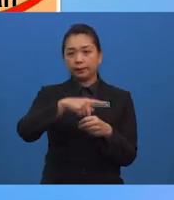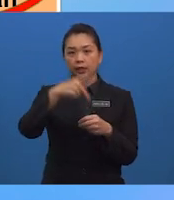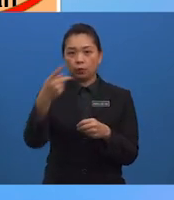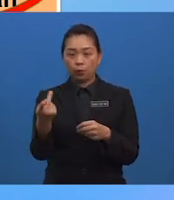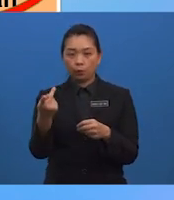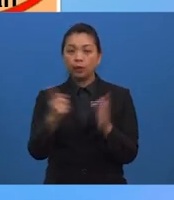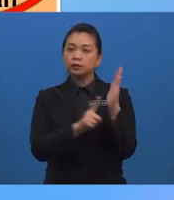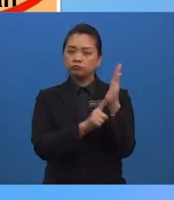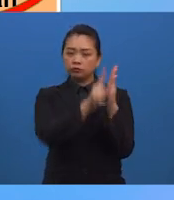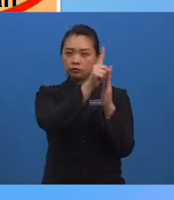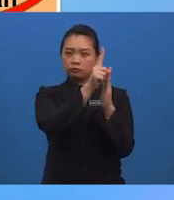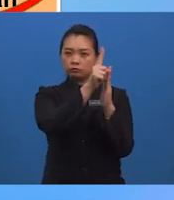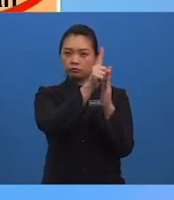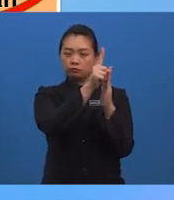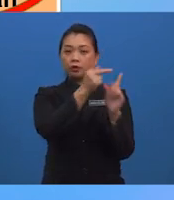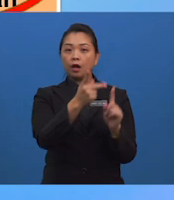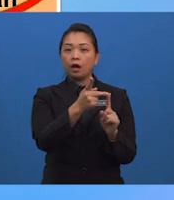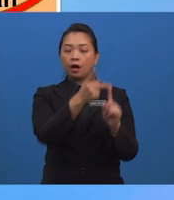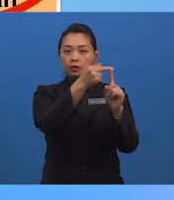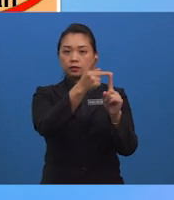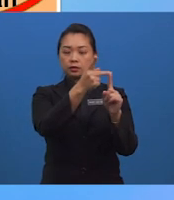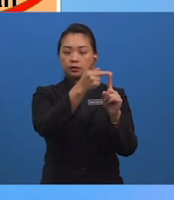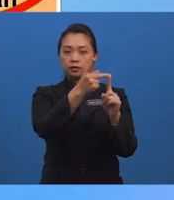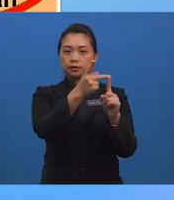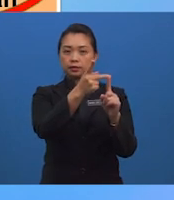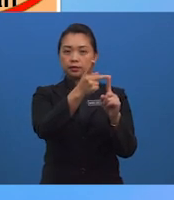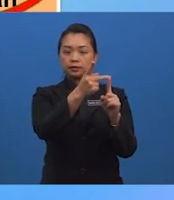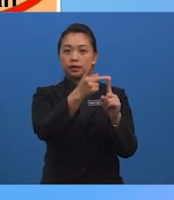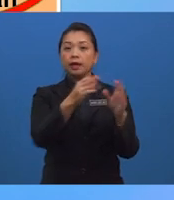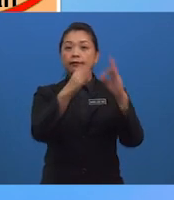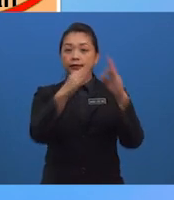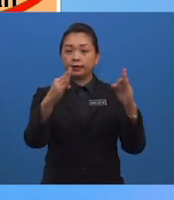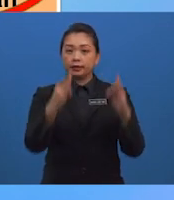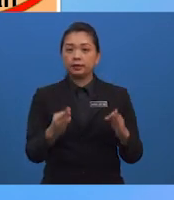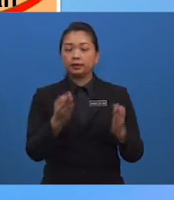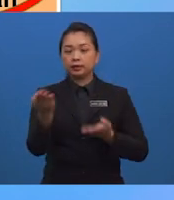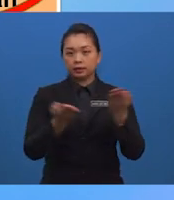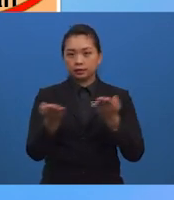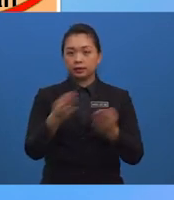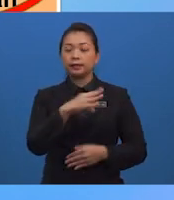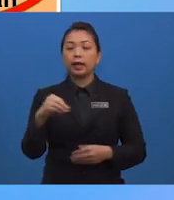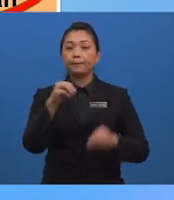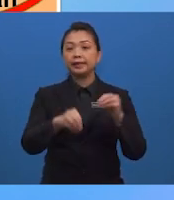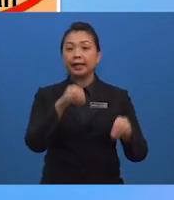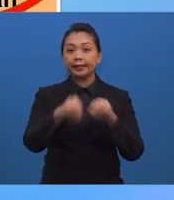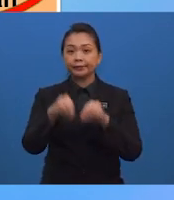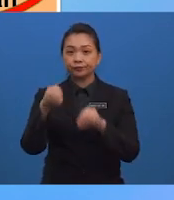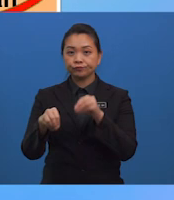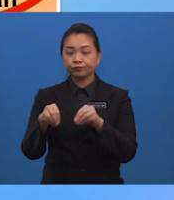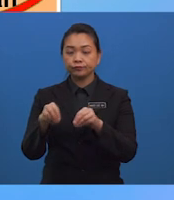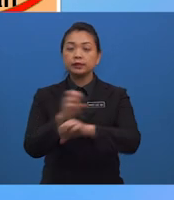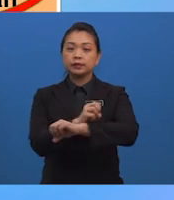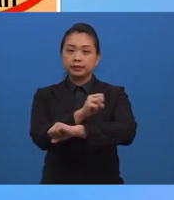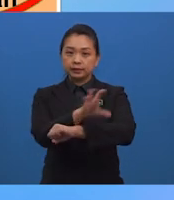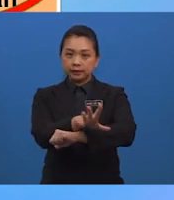pengeluaran dipertingkatkan, khususnya sektor perkilangan, perkhidmatan dan juga pertanian.